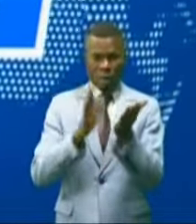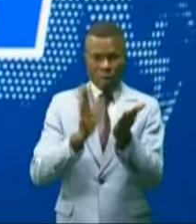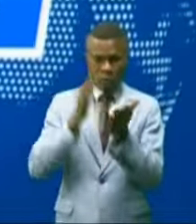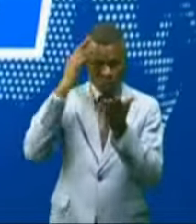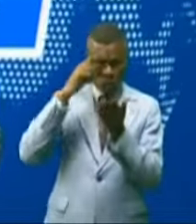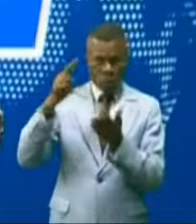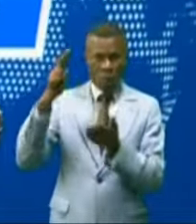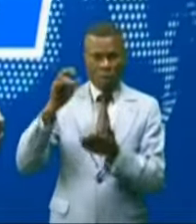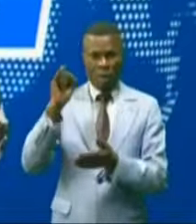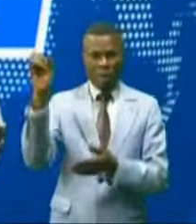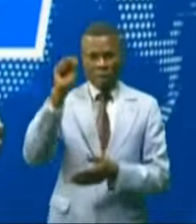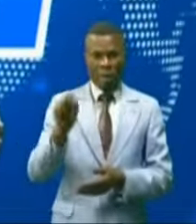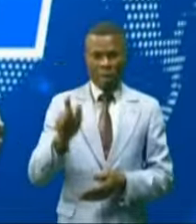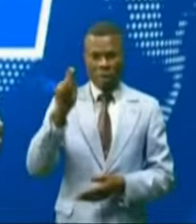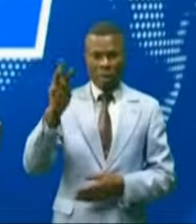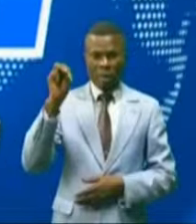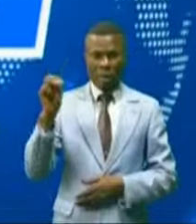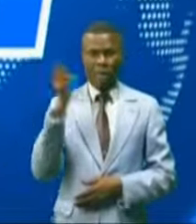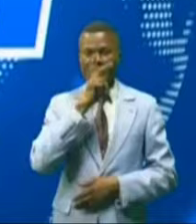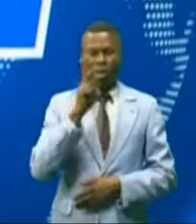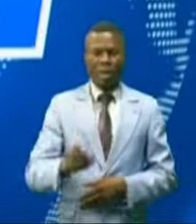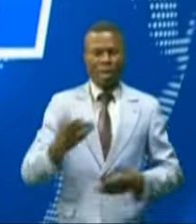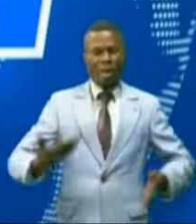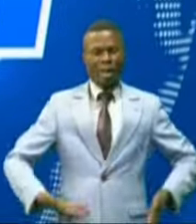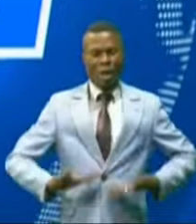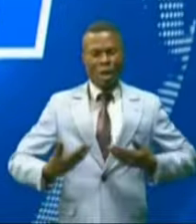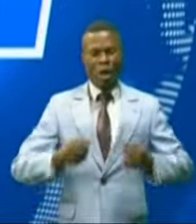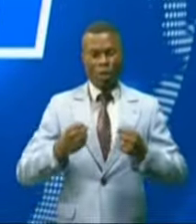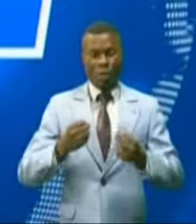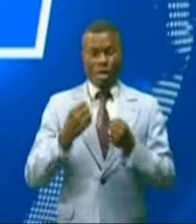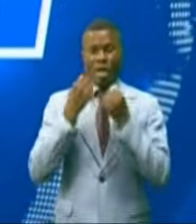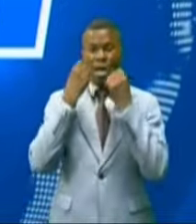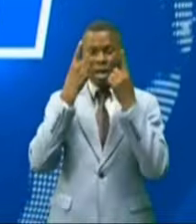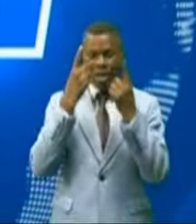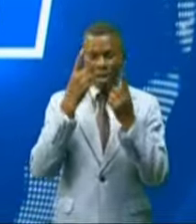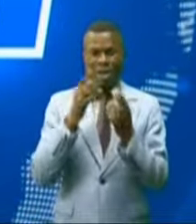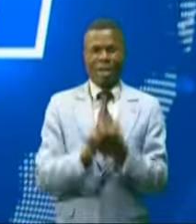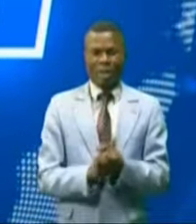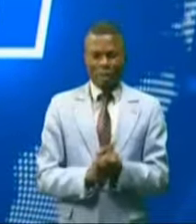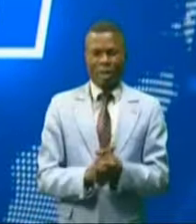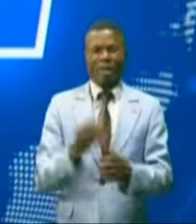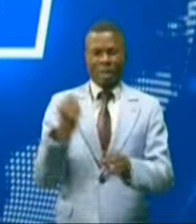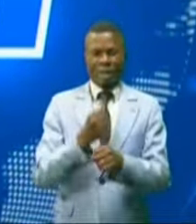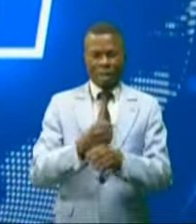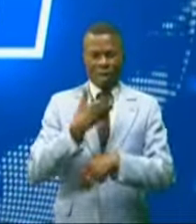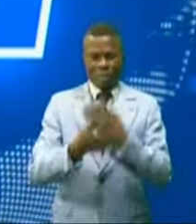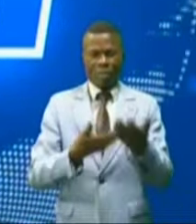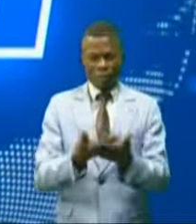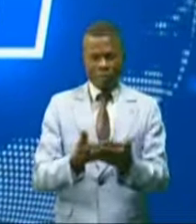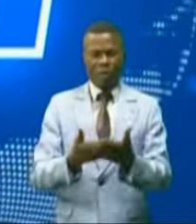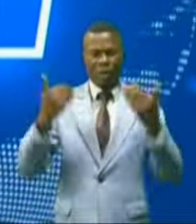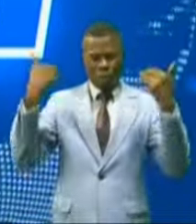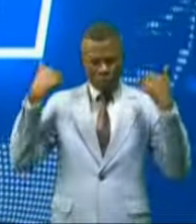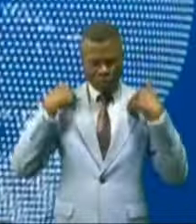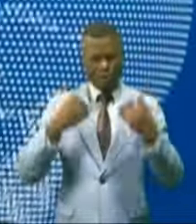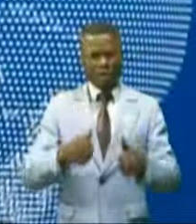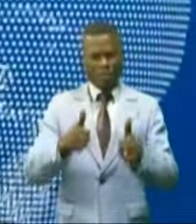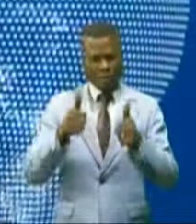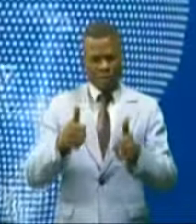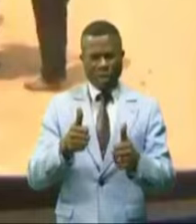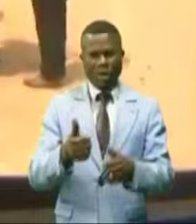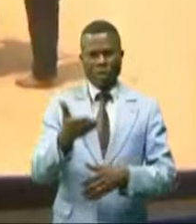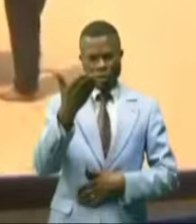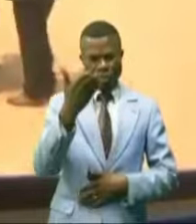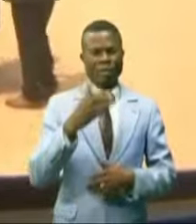médical ISTEM Kisangani, s'est dit émerveillé par le degré de réalisation du comité de gestion de cet alma mater.